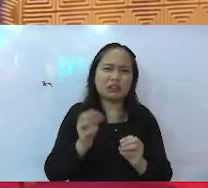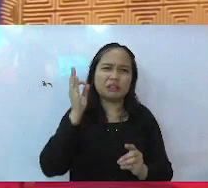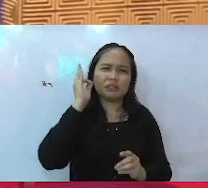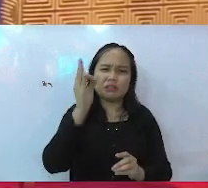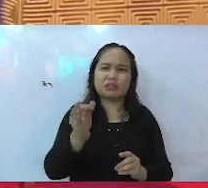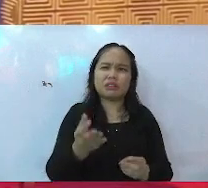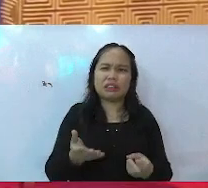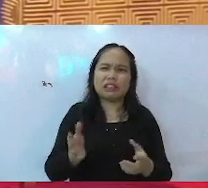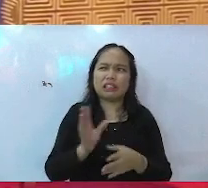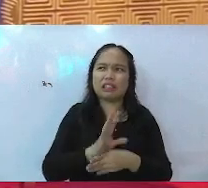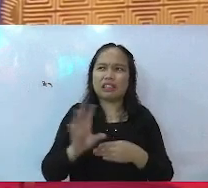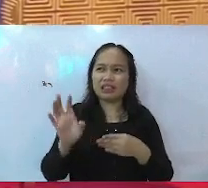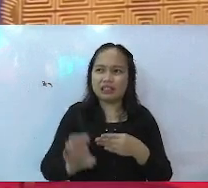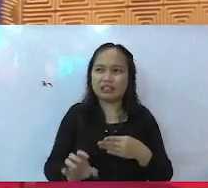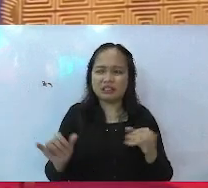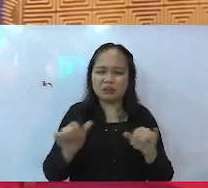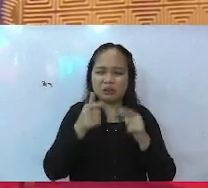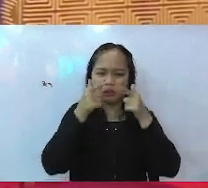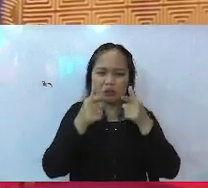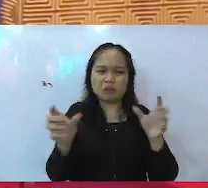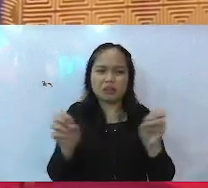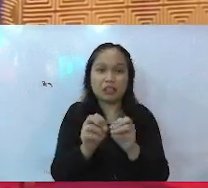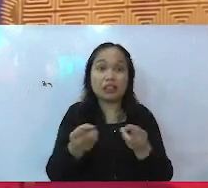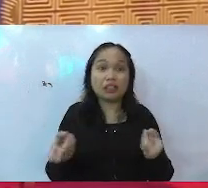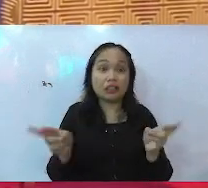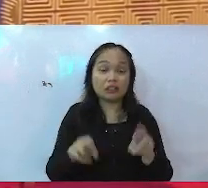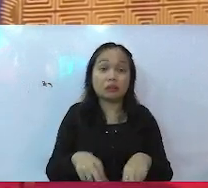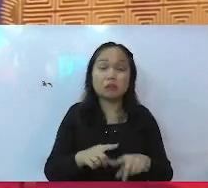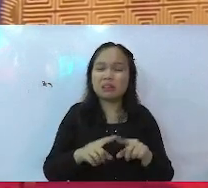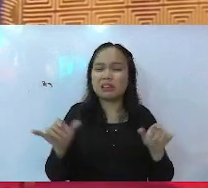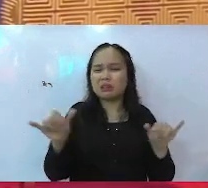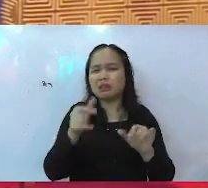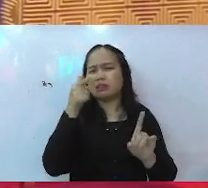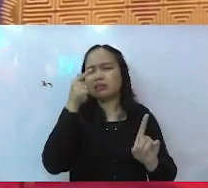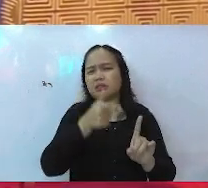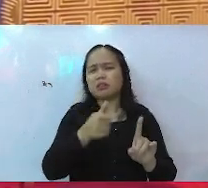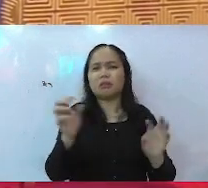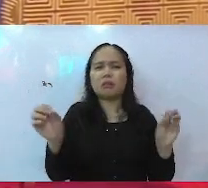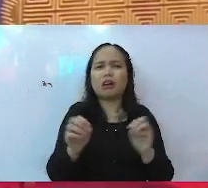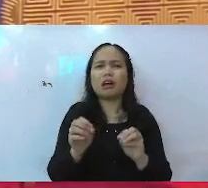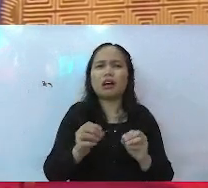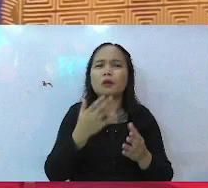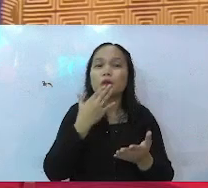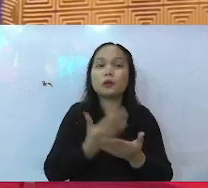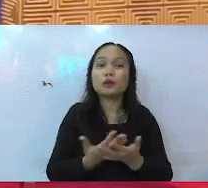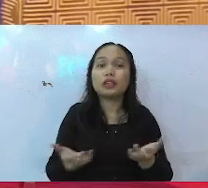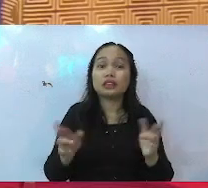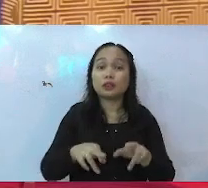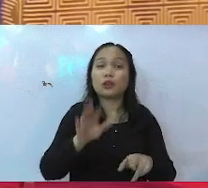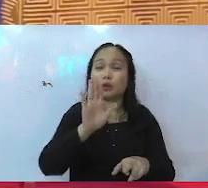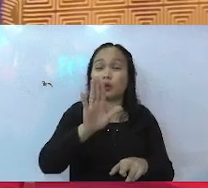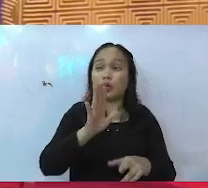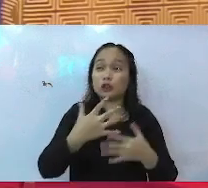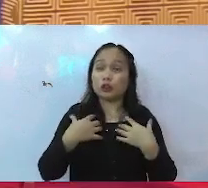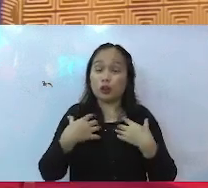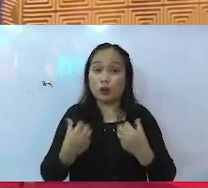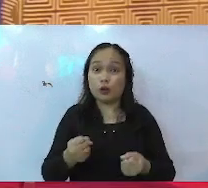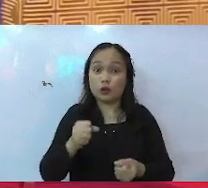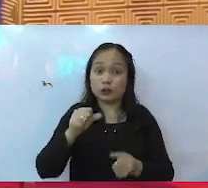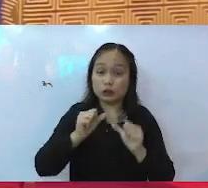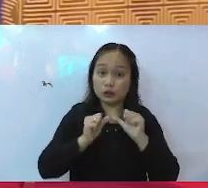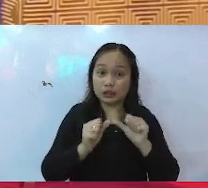yung paninindigan ulitin ko mukha lang walang patutunguhan ang iyong paninindigan pero sa